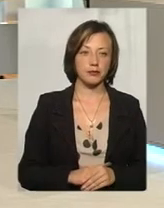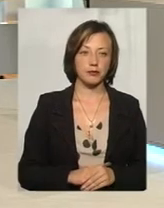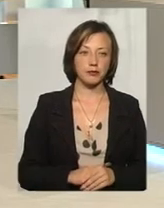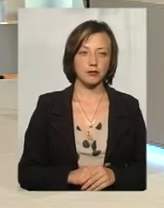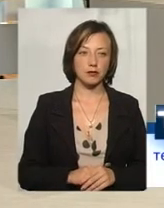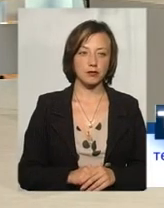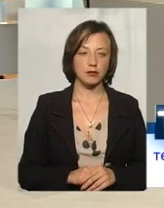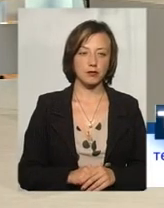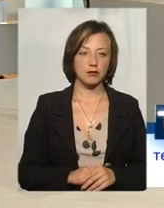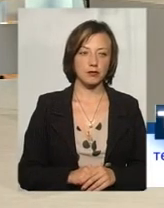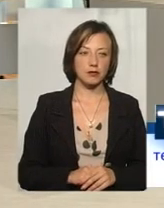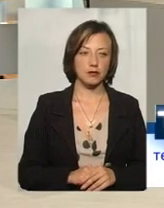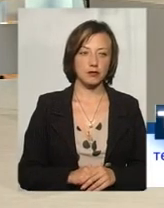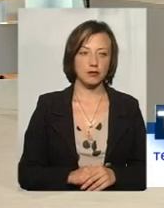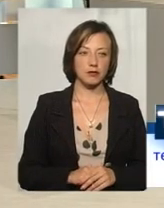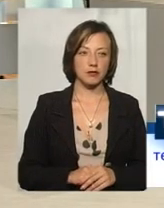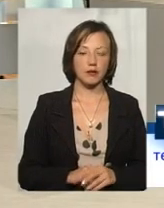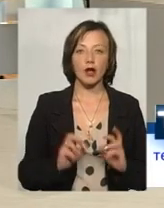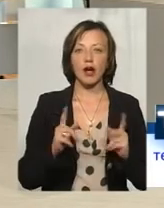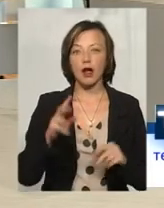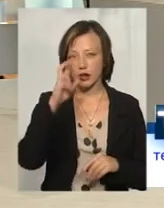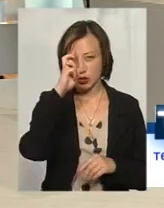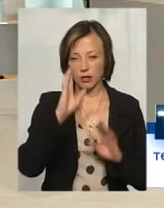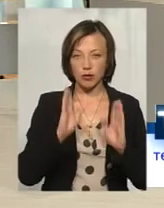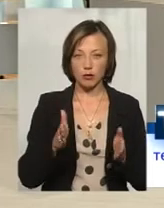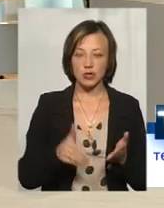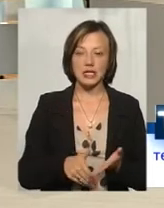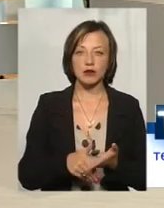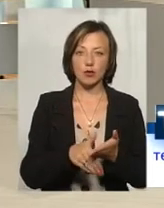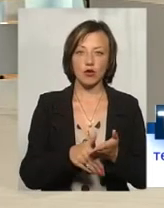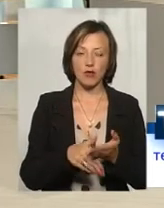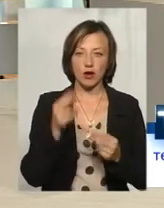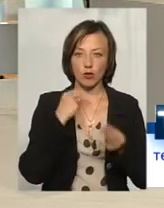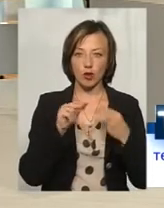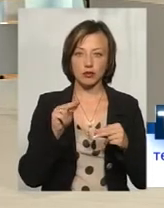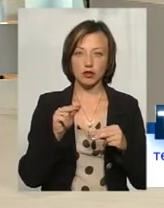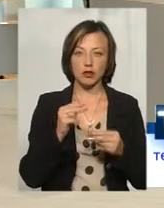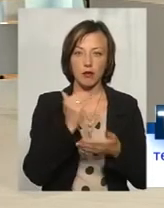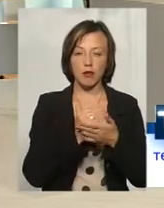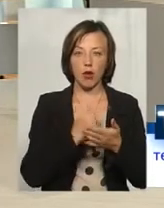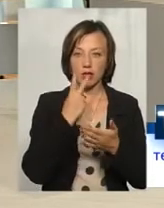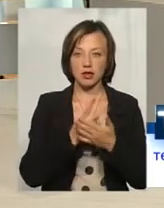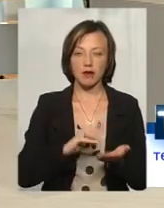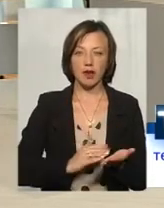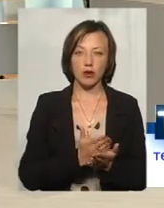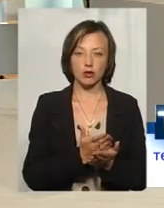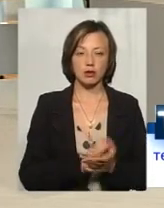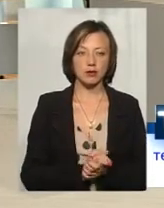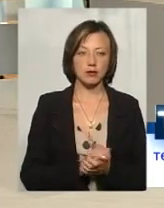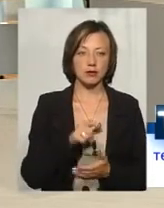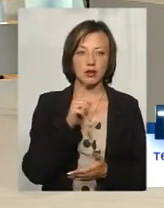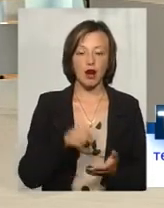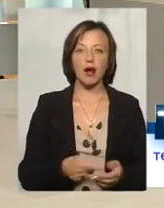різниця. Статистика. А яким чином держава буде здійснювати стимулювання поліпшення показників якості? От